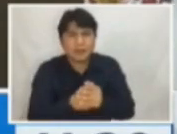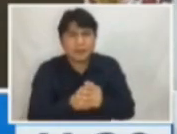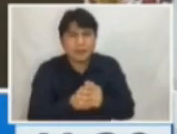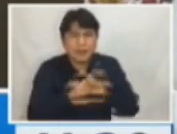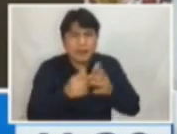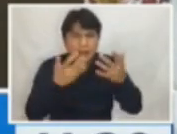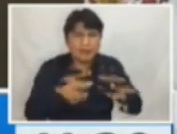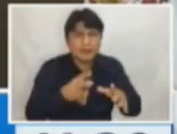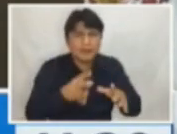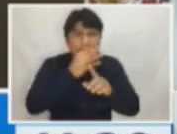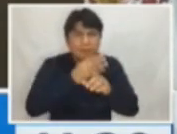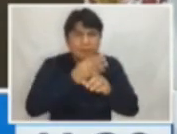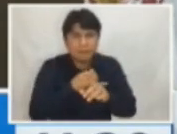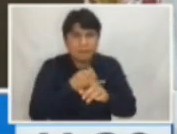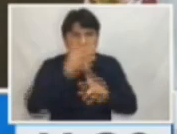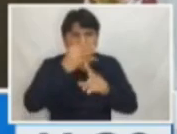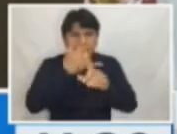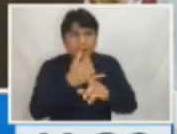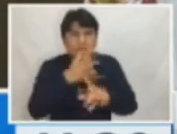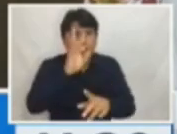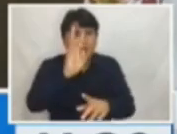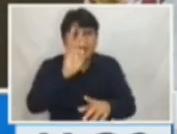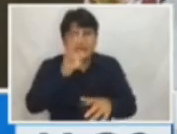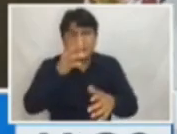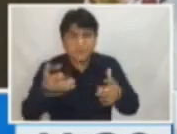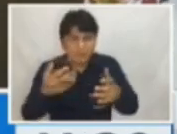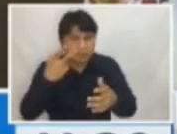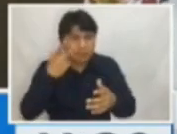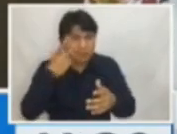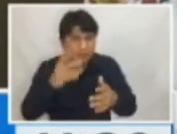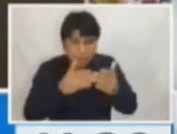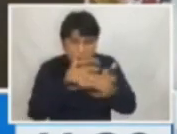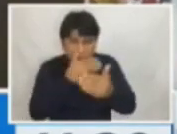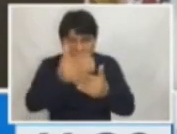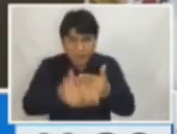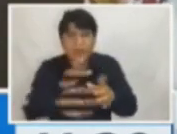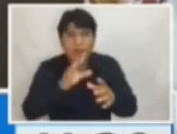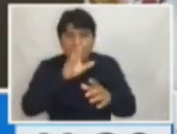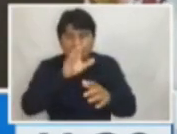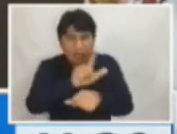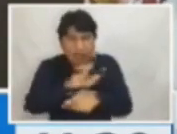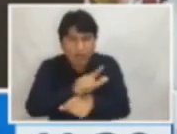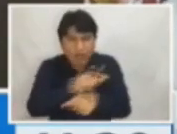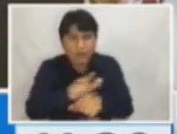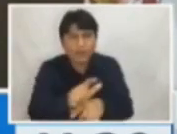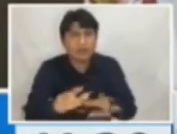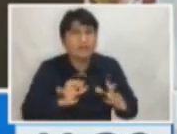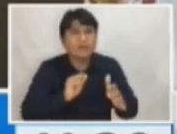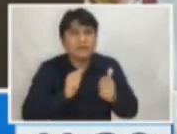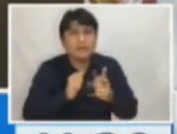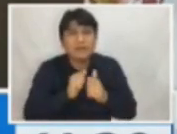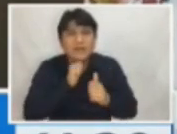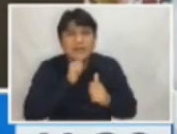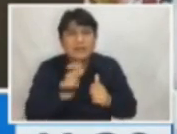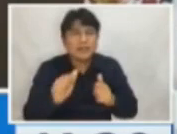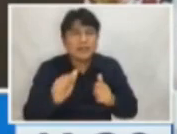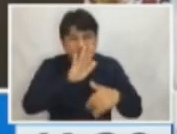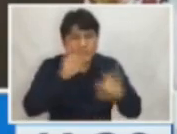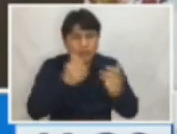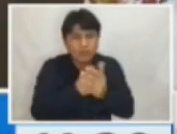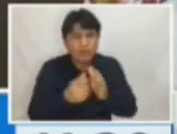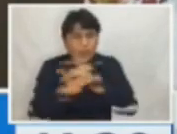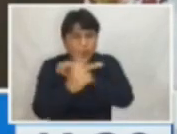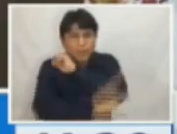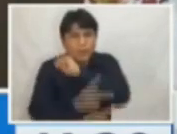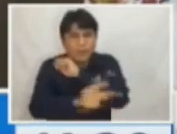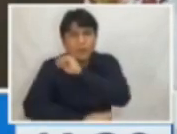at titingnan natin paano natin matutulungan itong buntis na kamo ay pinalayas kasi sa panahon yan, dapat bayanihan,